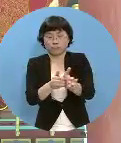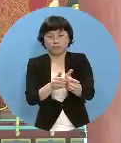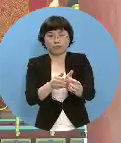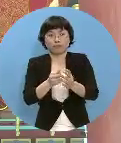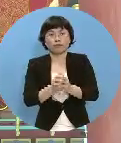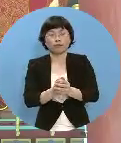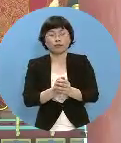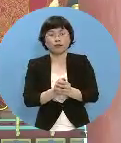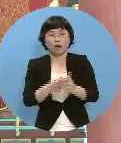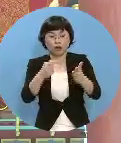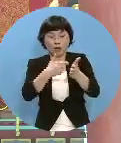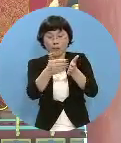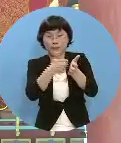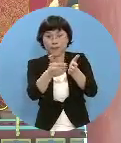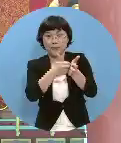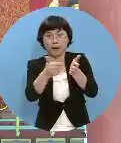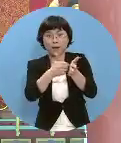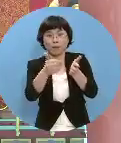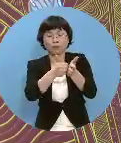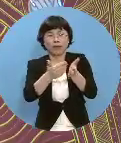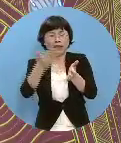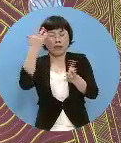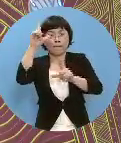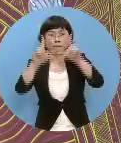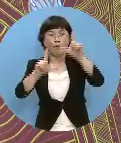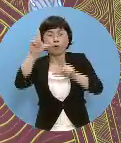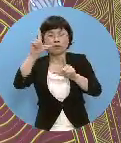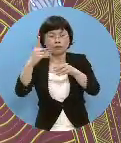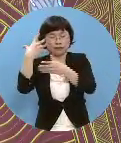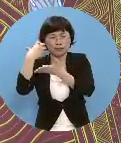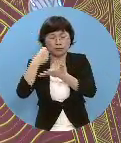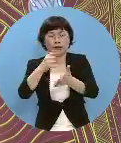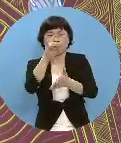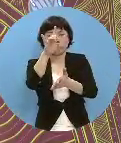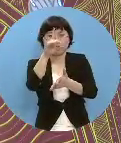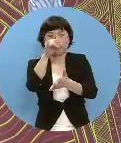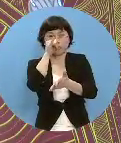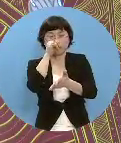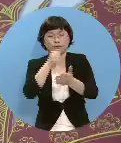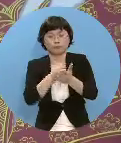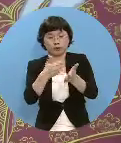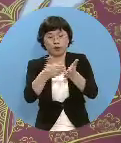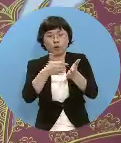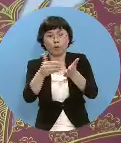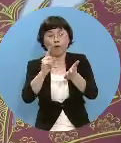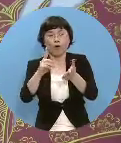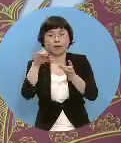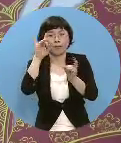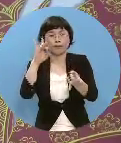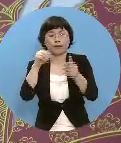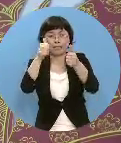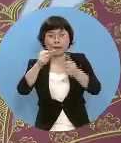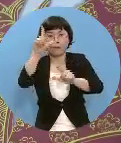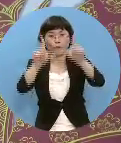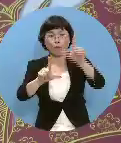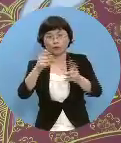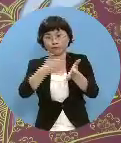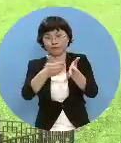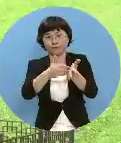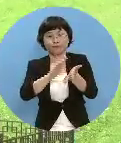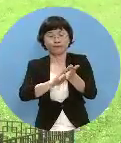대웅보전의 벽화는 선종 사찰에서 유일하게 전해지는 그림으로 성불하는 과정을 그렸습니다.